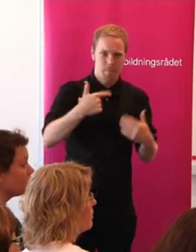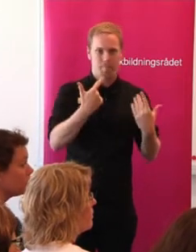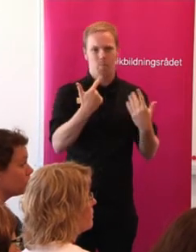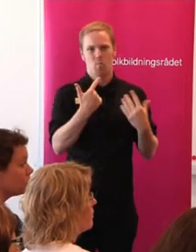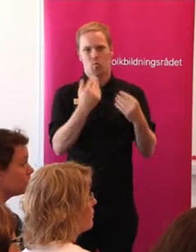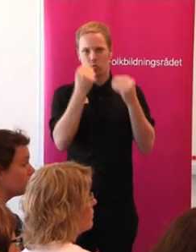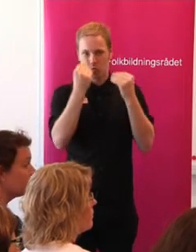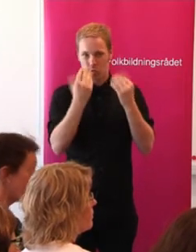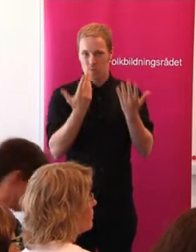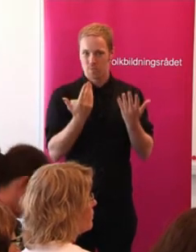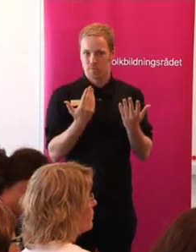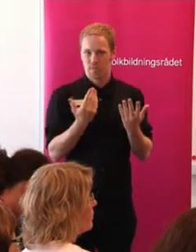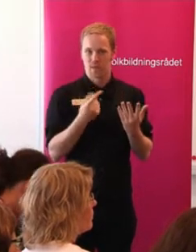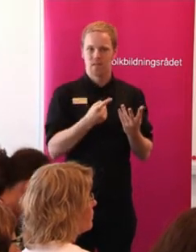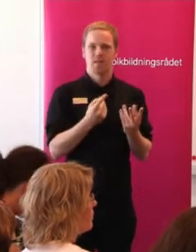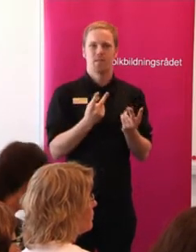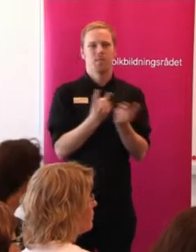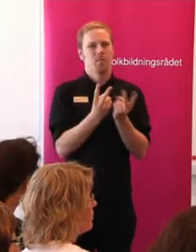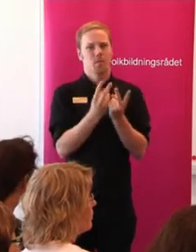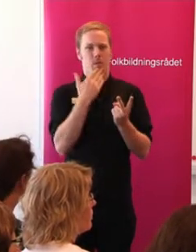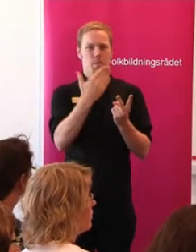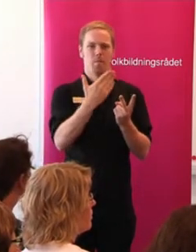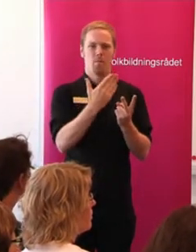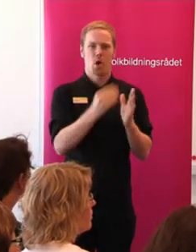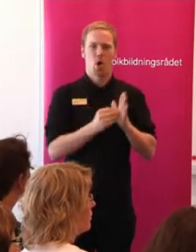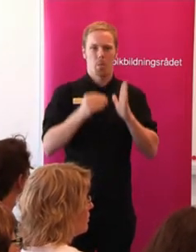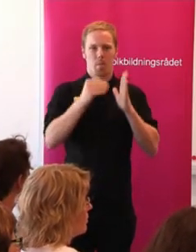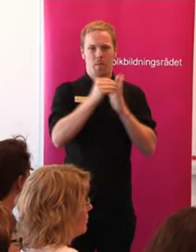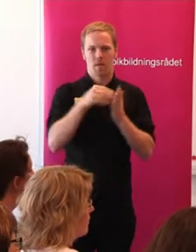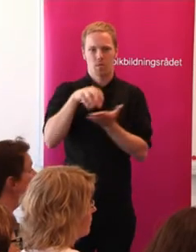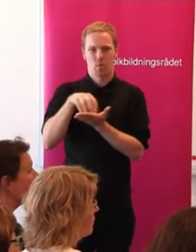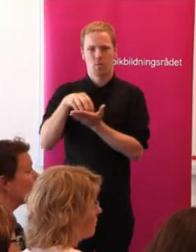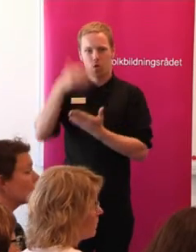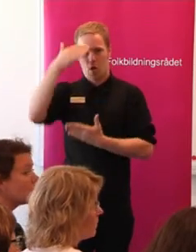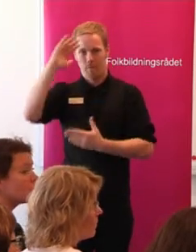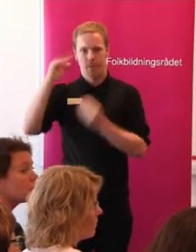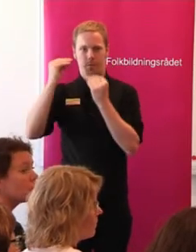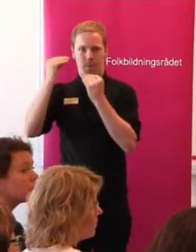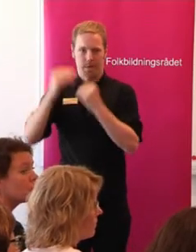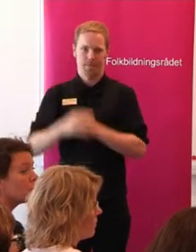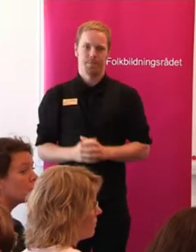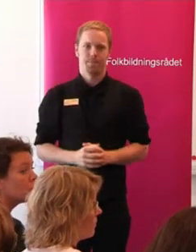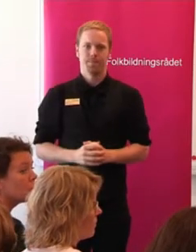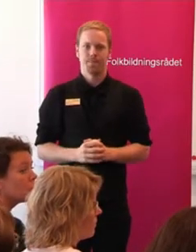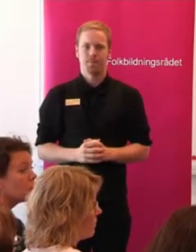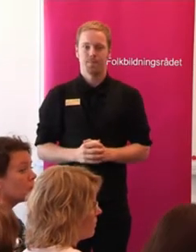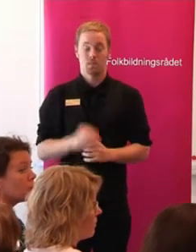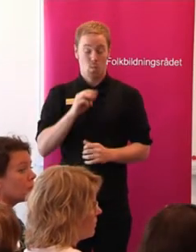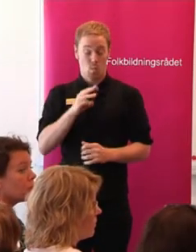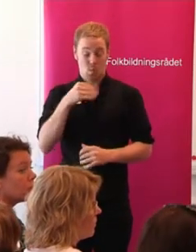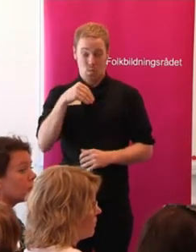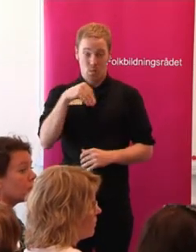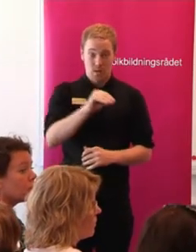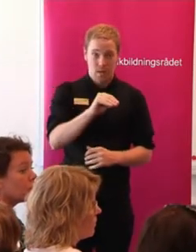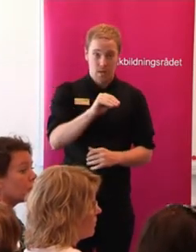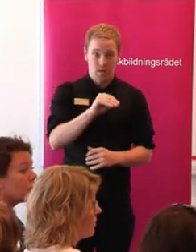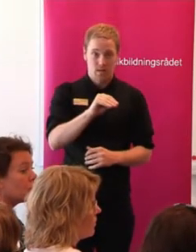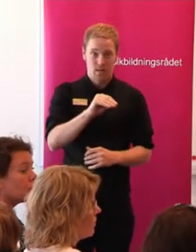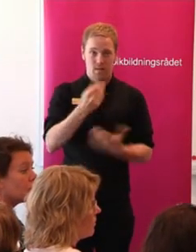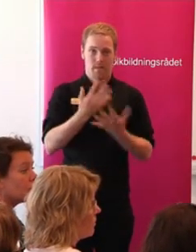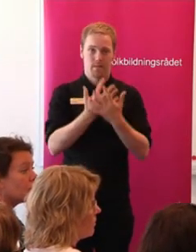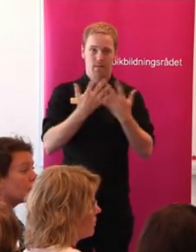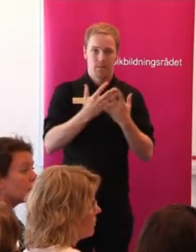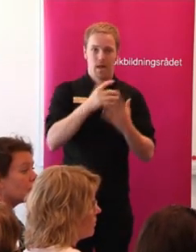ett mycket bra komplement till den kommunala vuxenutbildningen. Och gör man då en satsning där man satsar på